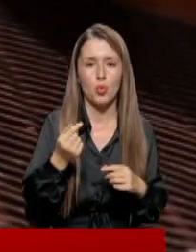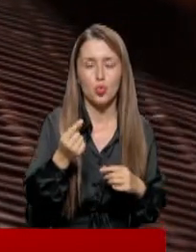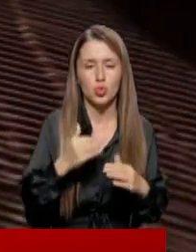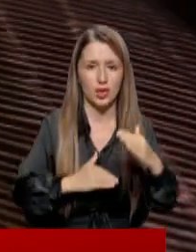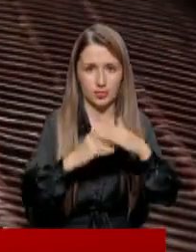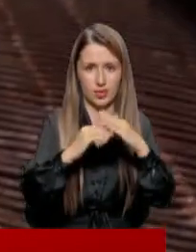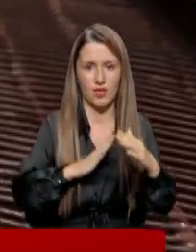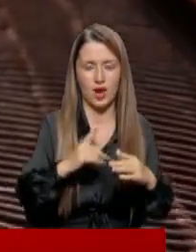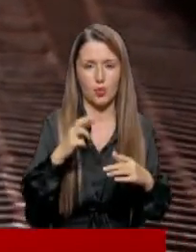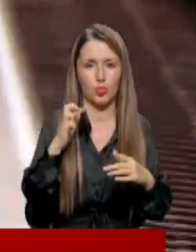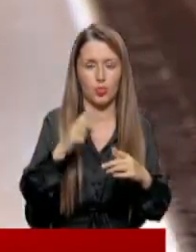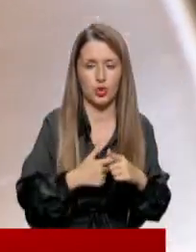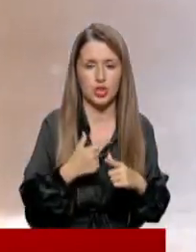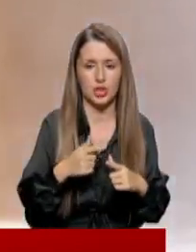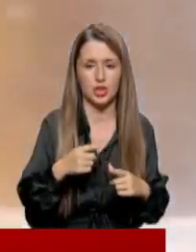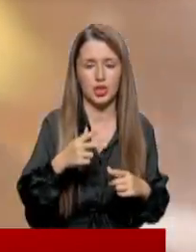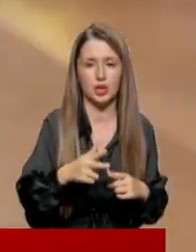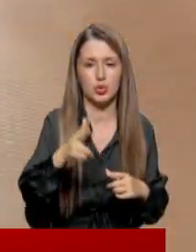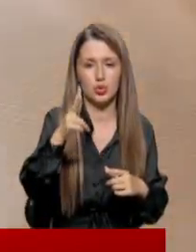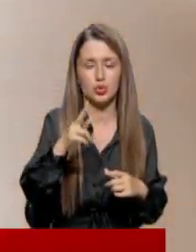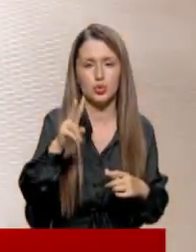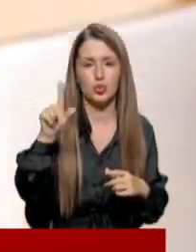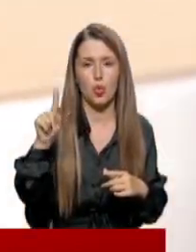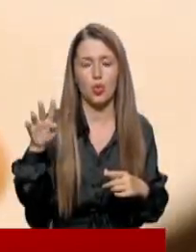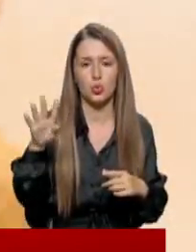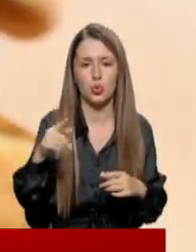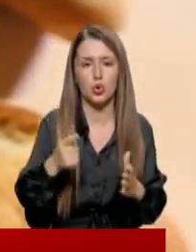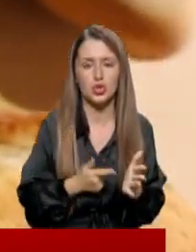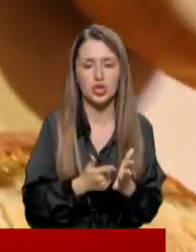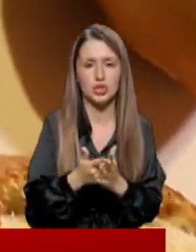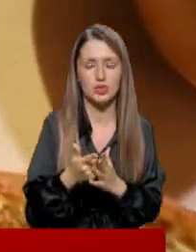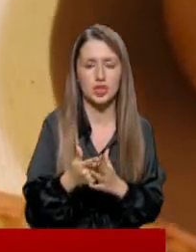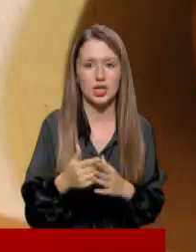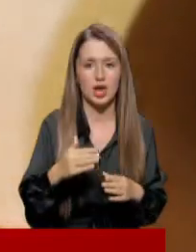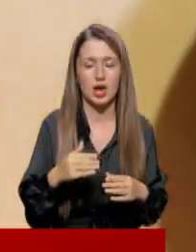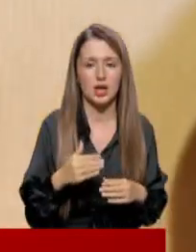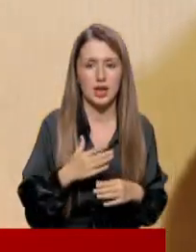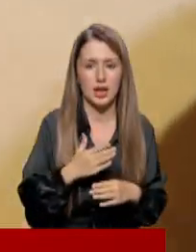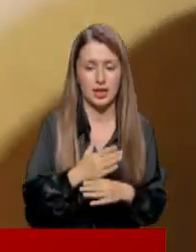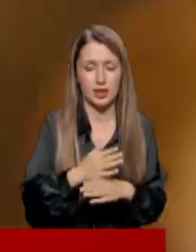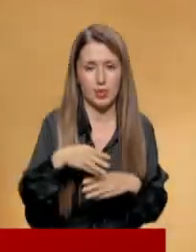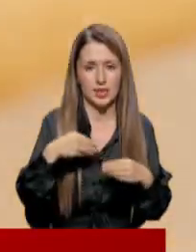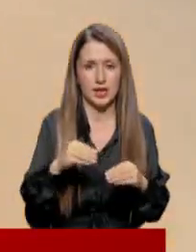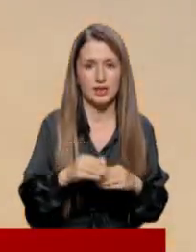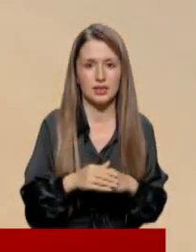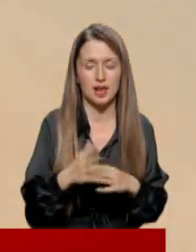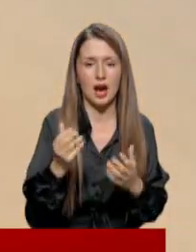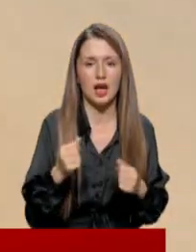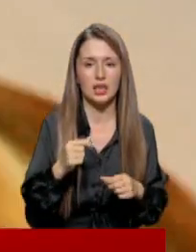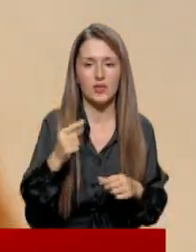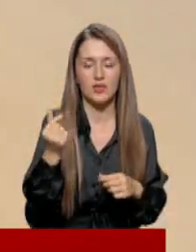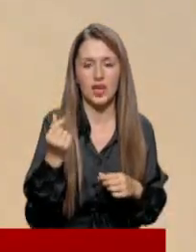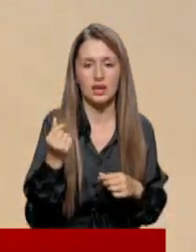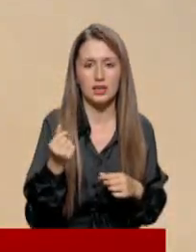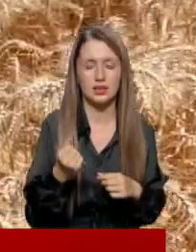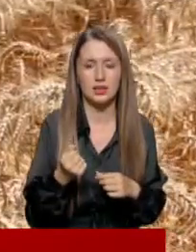var projede. 314 çiftçi 10 bin tondan fazla buğdayını halk ekmeğe sattı. Yani şu andaki alım fiyatları da